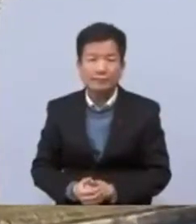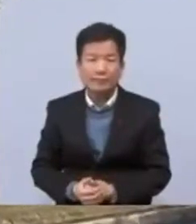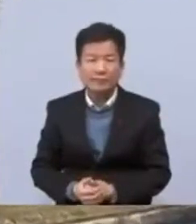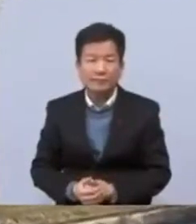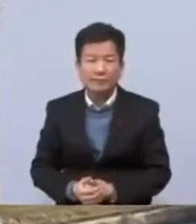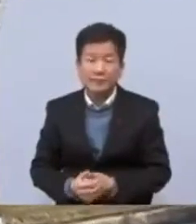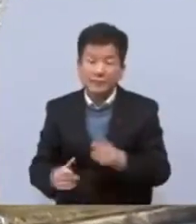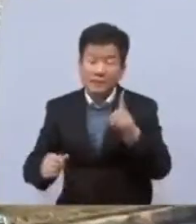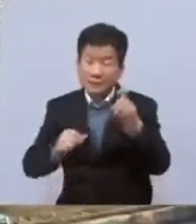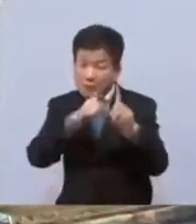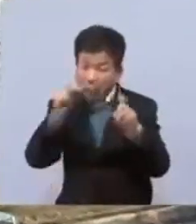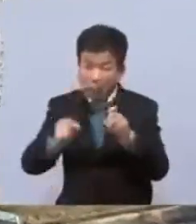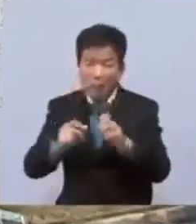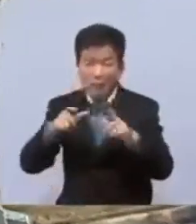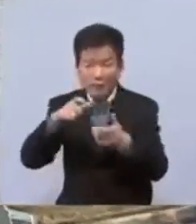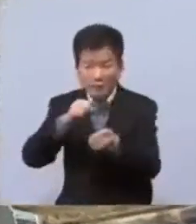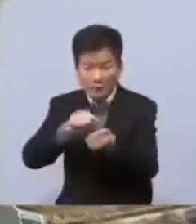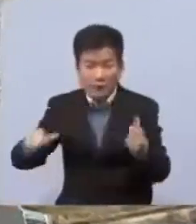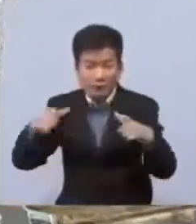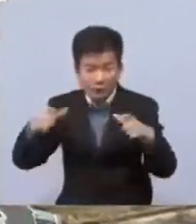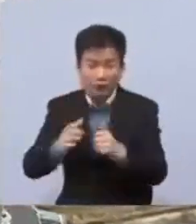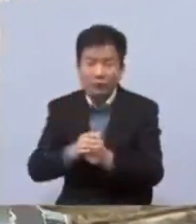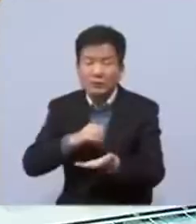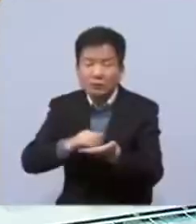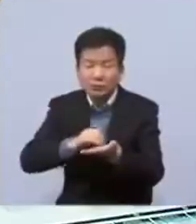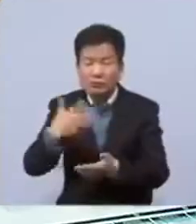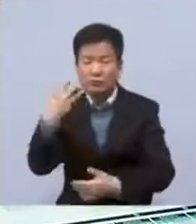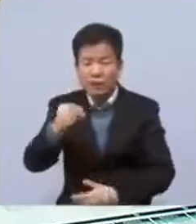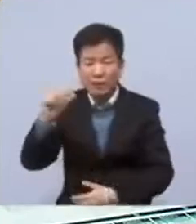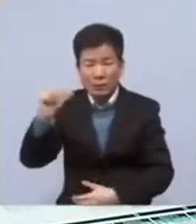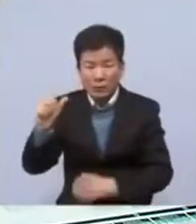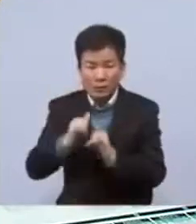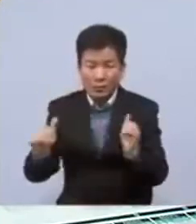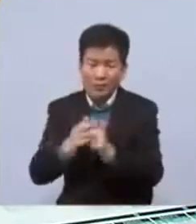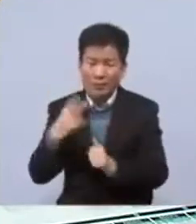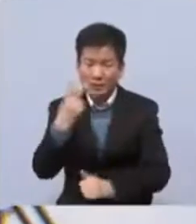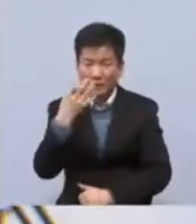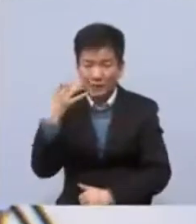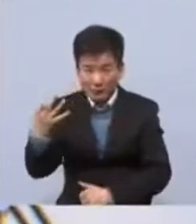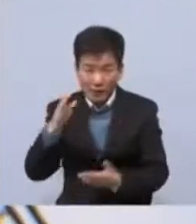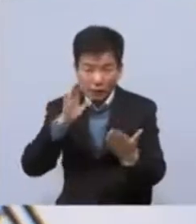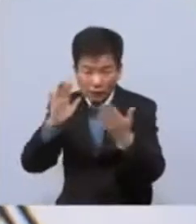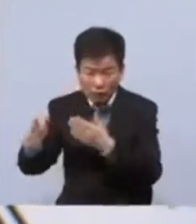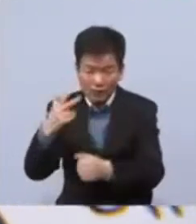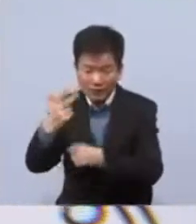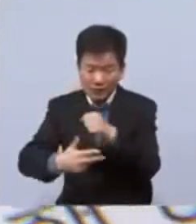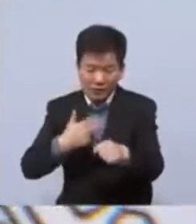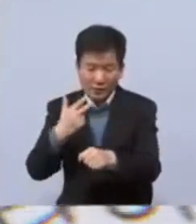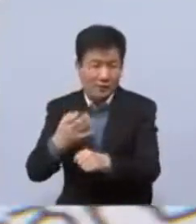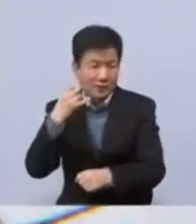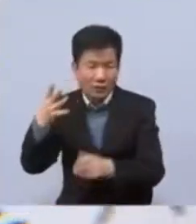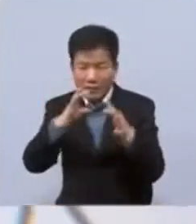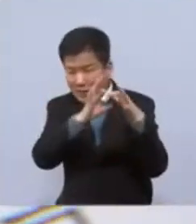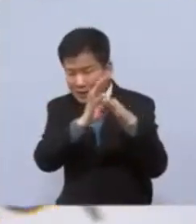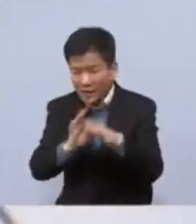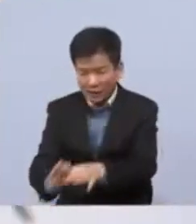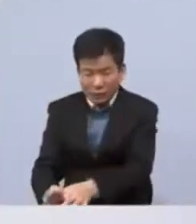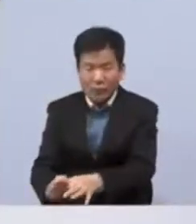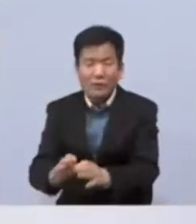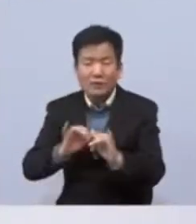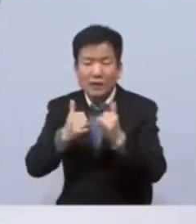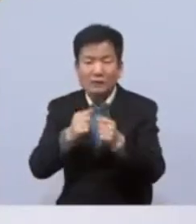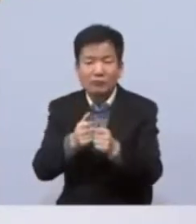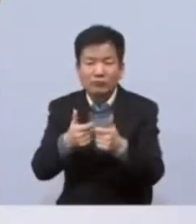지난달 기준 친 천군 인구 수는 8만 5000여명 2014년 7월 류 7년 4개월 동안 한달도 빠짐없이